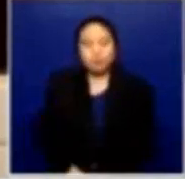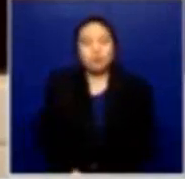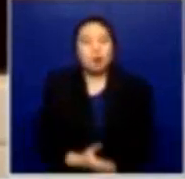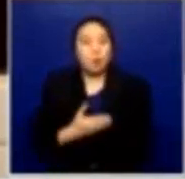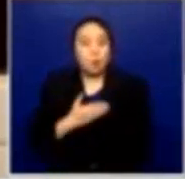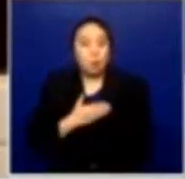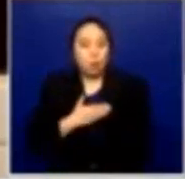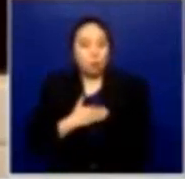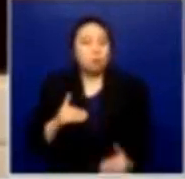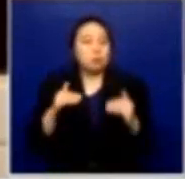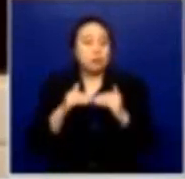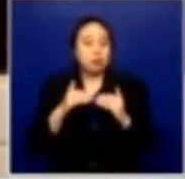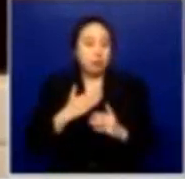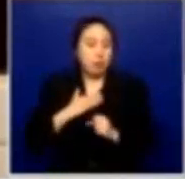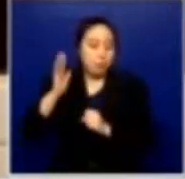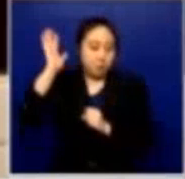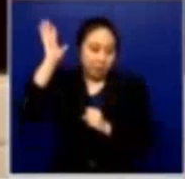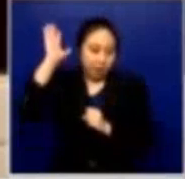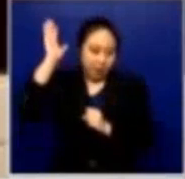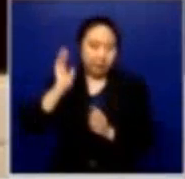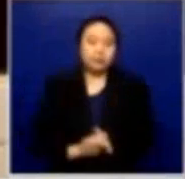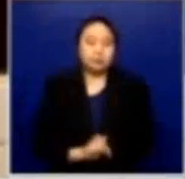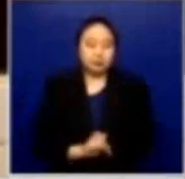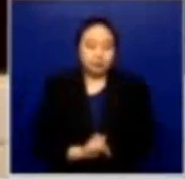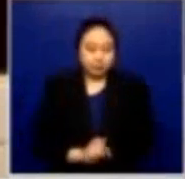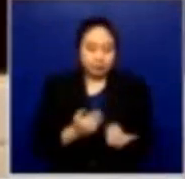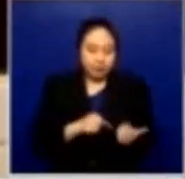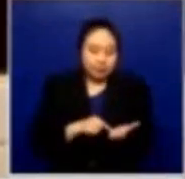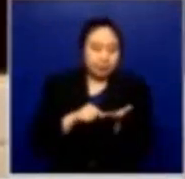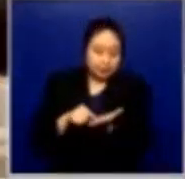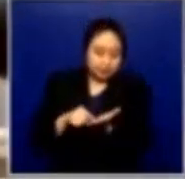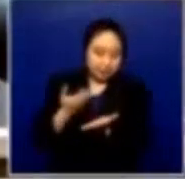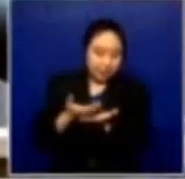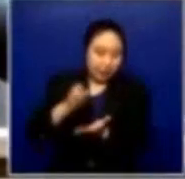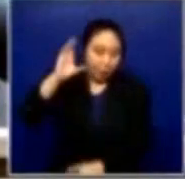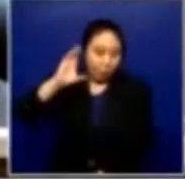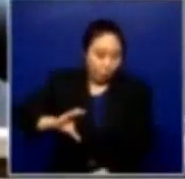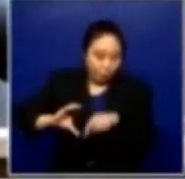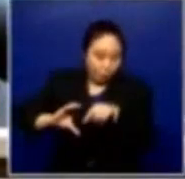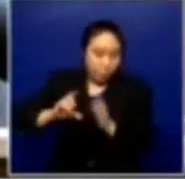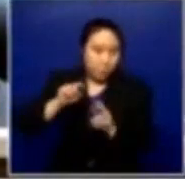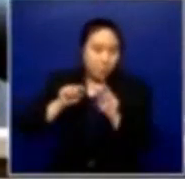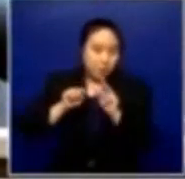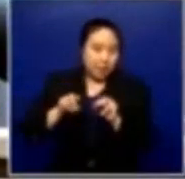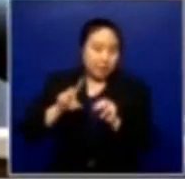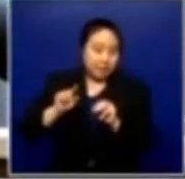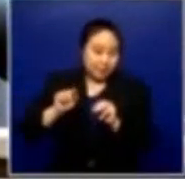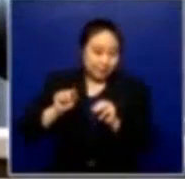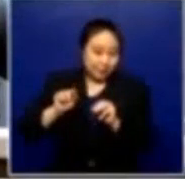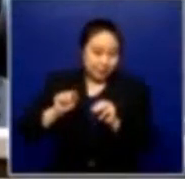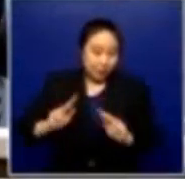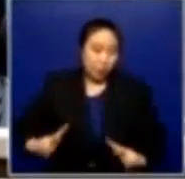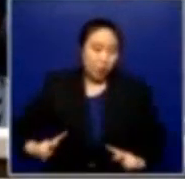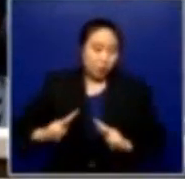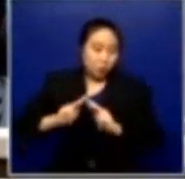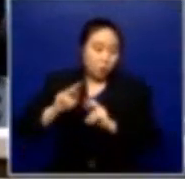ขอใช้สิทธิอภิปรายได้สงวนคำแปลยติปรับลดงบประมาณในมาตรา20งบประมาณรายจ่ายของกระทรวงมห